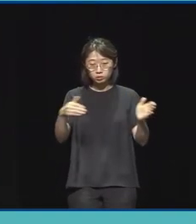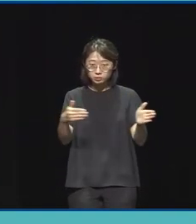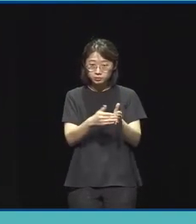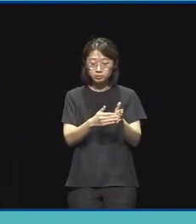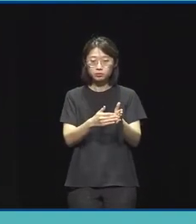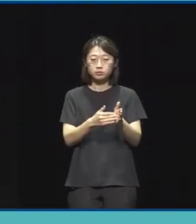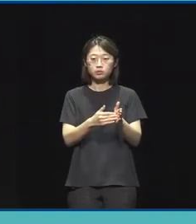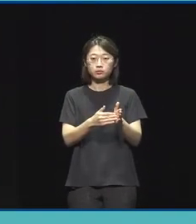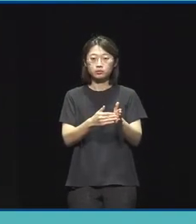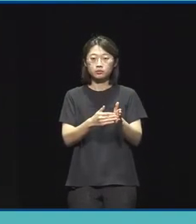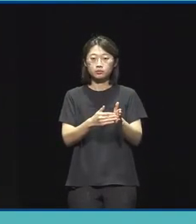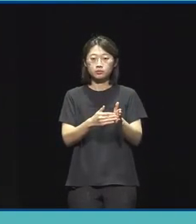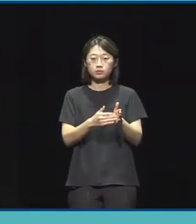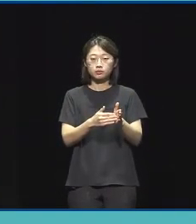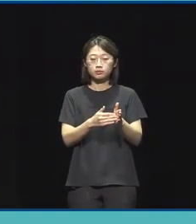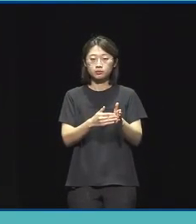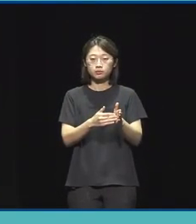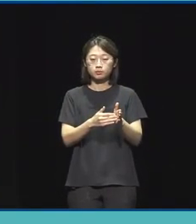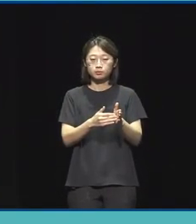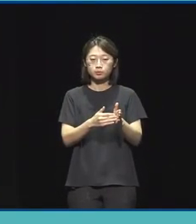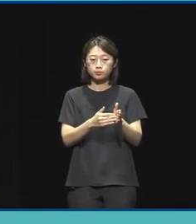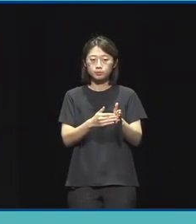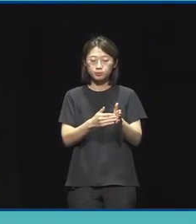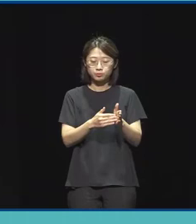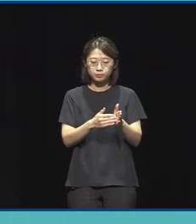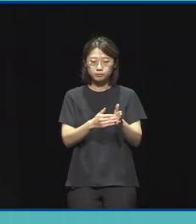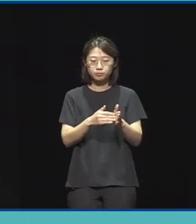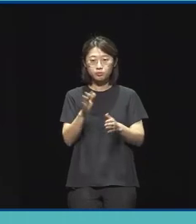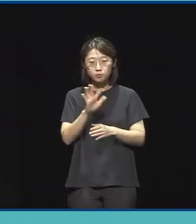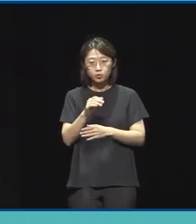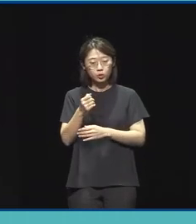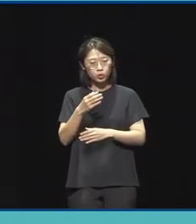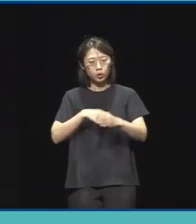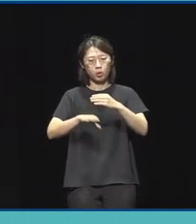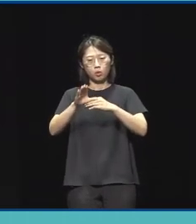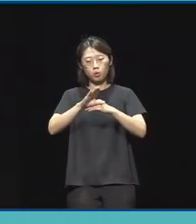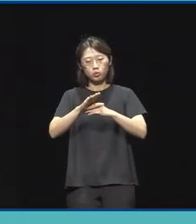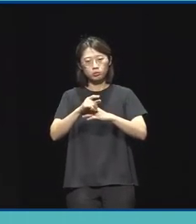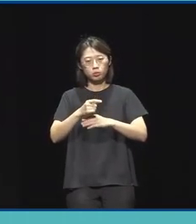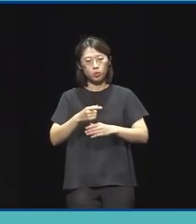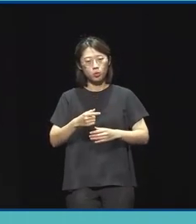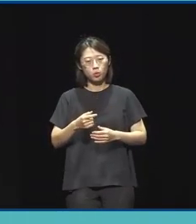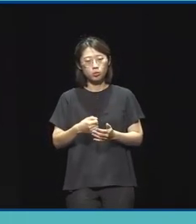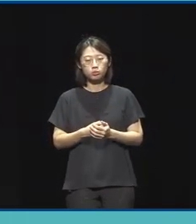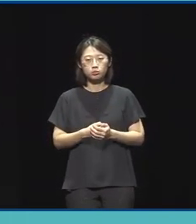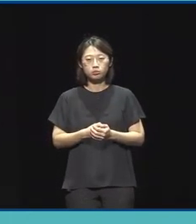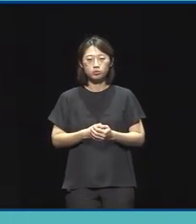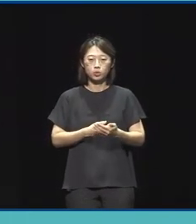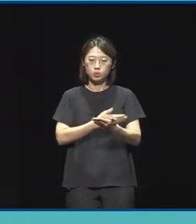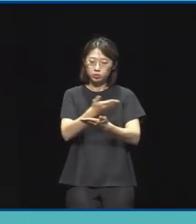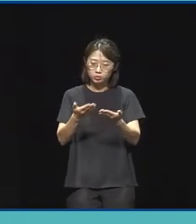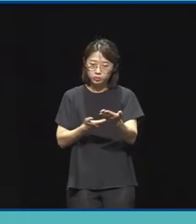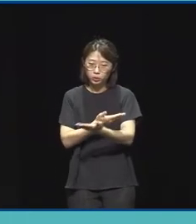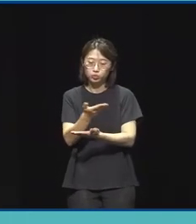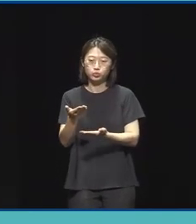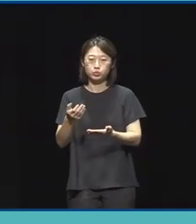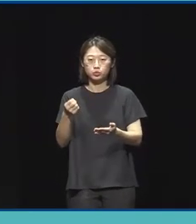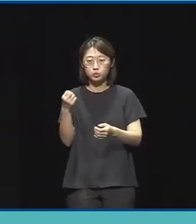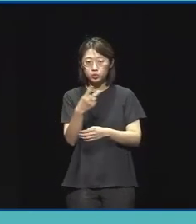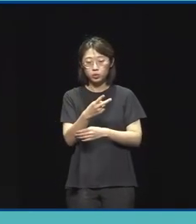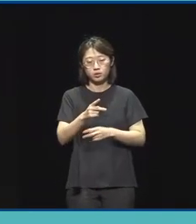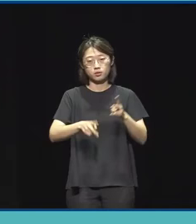아니라 창작 활동에 도움이 되는 역량 광화 프로그램입니다 네트워킹 행사 또